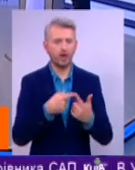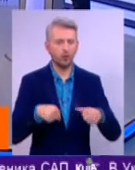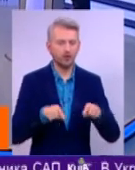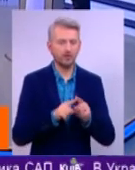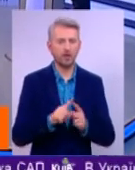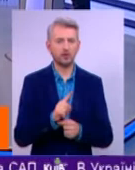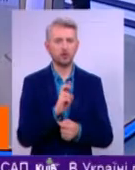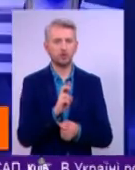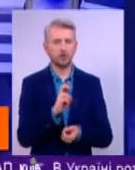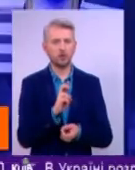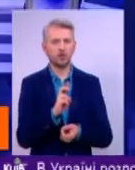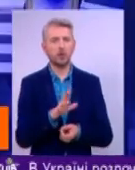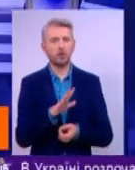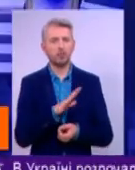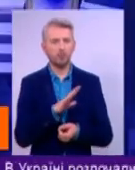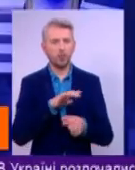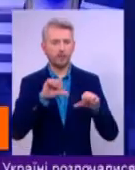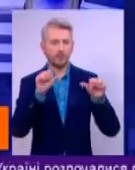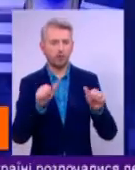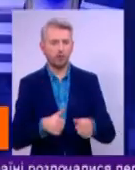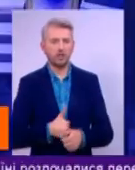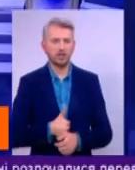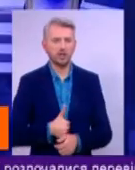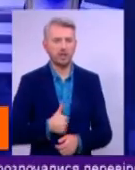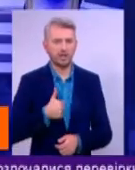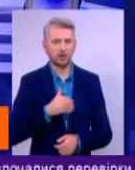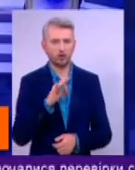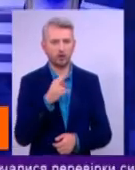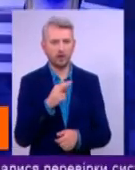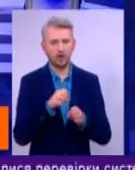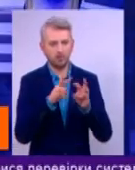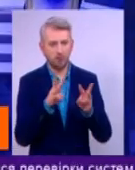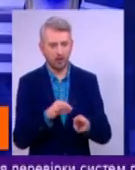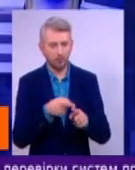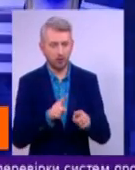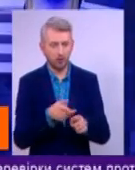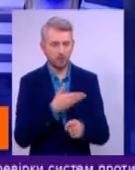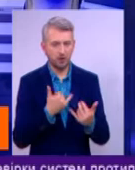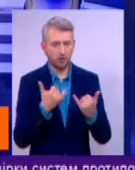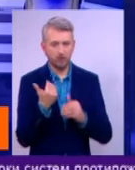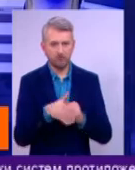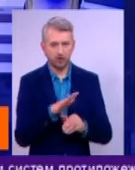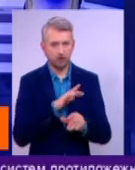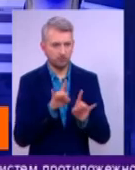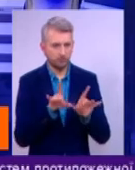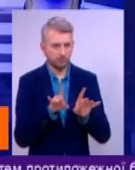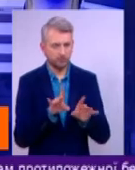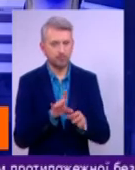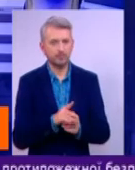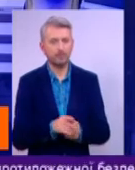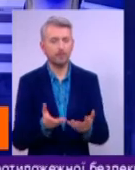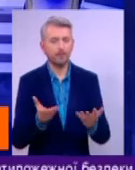того, щоб був сформований гідний соціальний пакет, про який ми сьогодні вже говорили, який